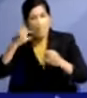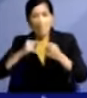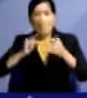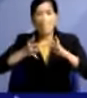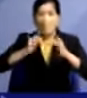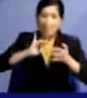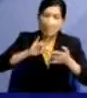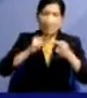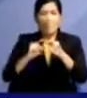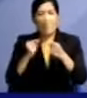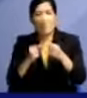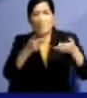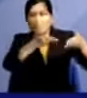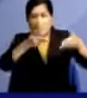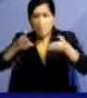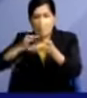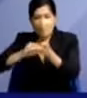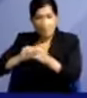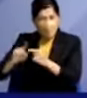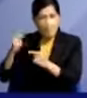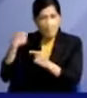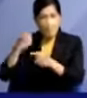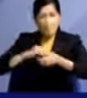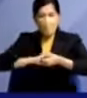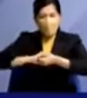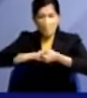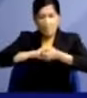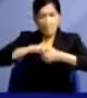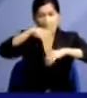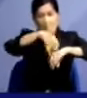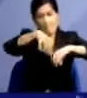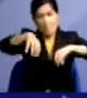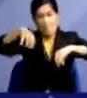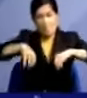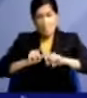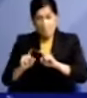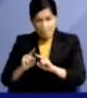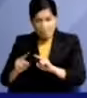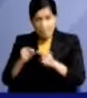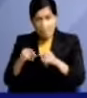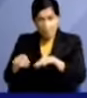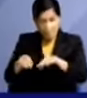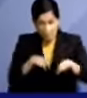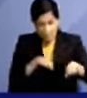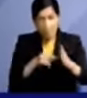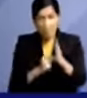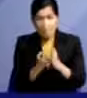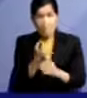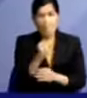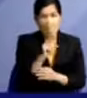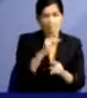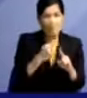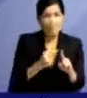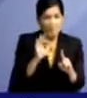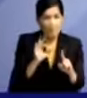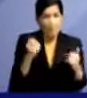ทรทัศน์กล้องวงจรปิดร่วมกับหน่วยงานต่างๆค่ะแล้วก็พร้อมใช้งานในวันที่12กรกฎาคมแล้ว